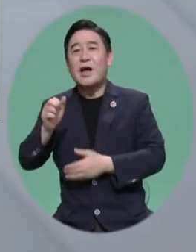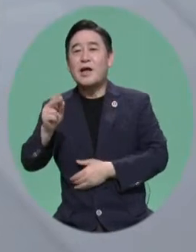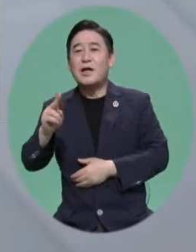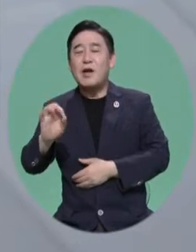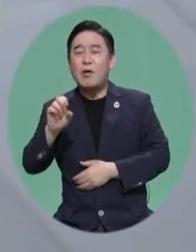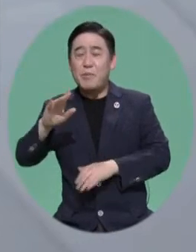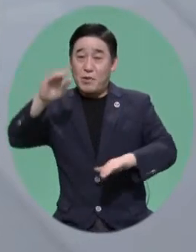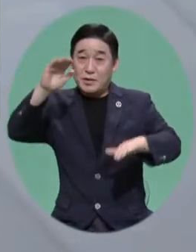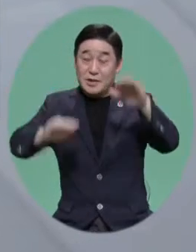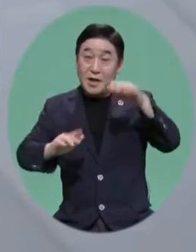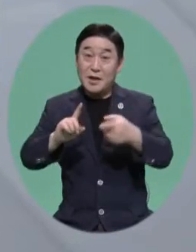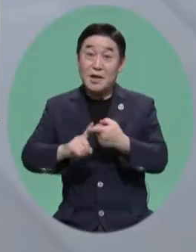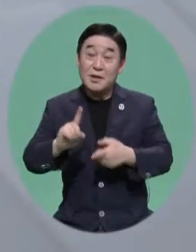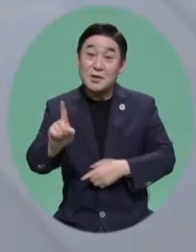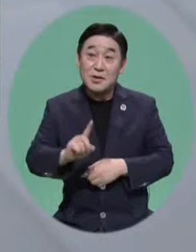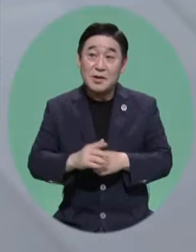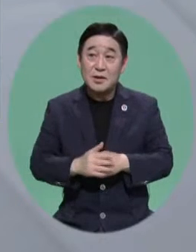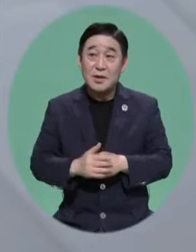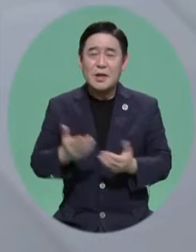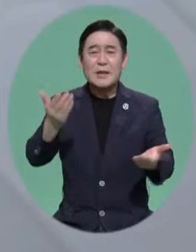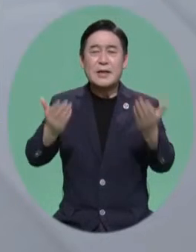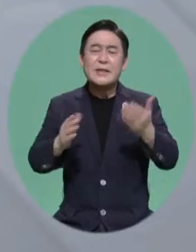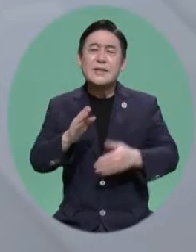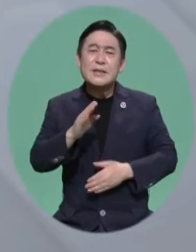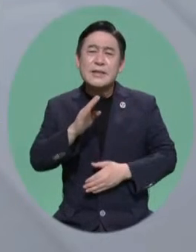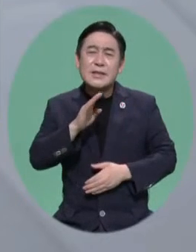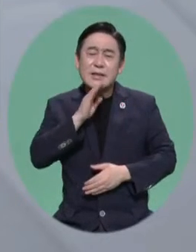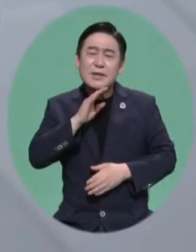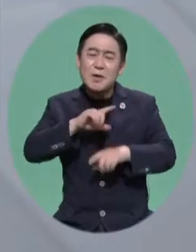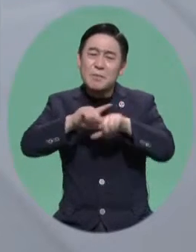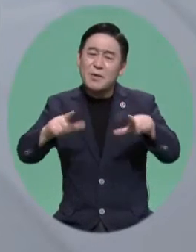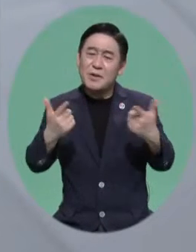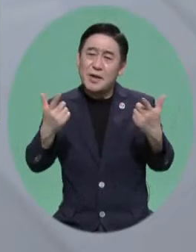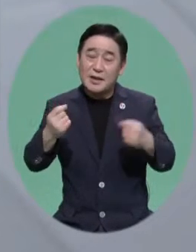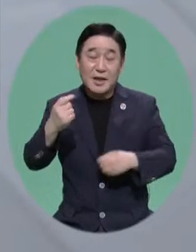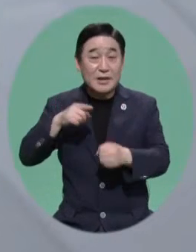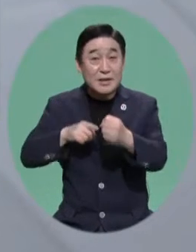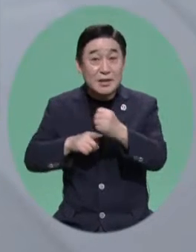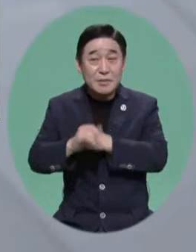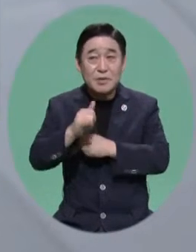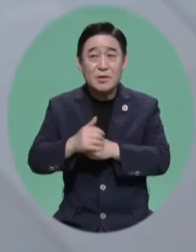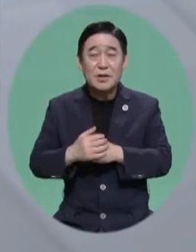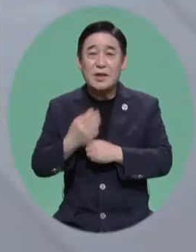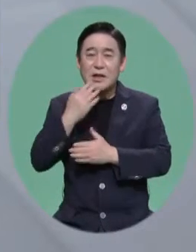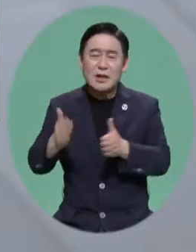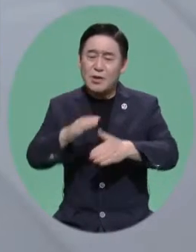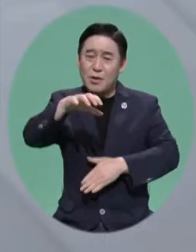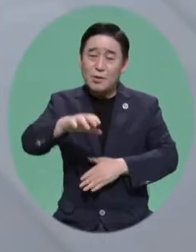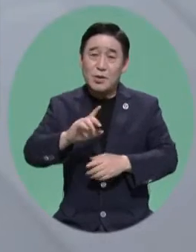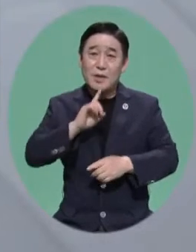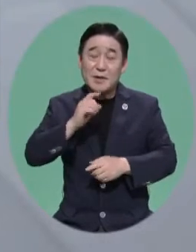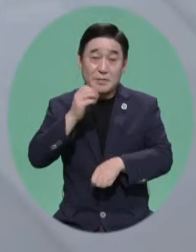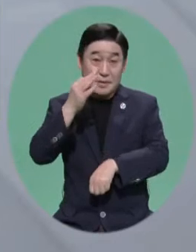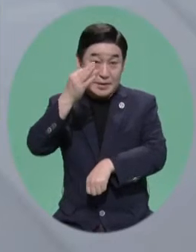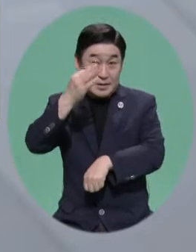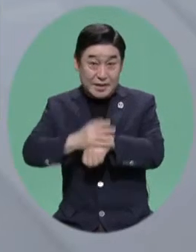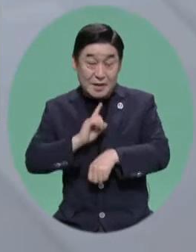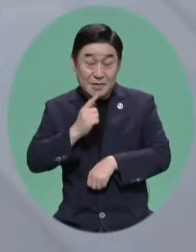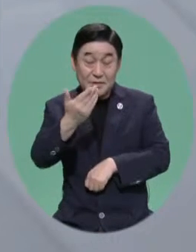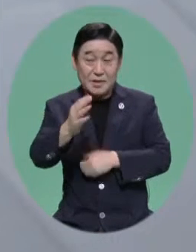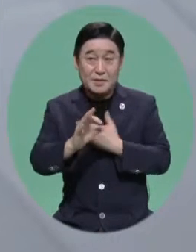있으신지요 형편 아무 실질적 평등 과 거의 마토 말로써 지는것 같고 제가 경기도 말씀을 잠깐 드리면